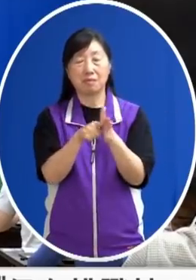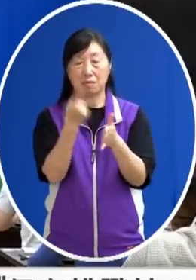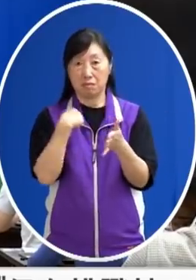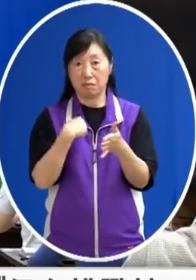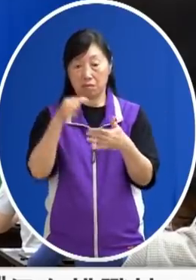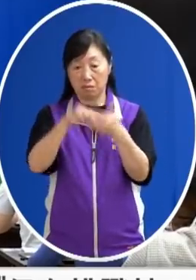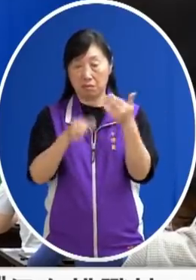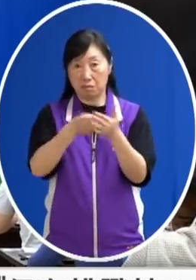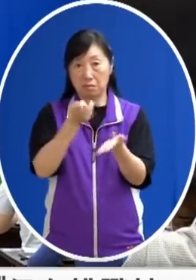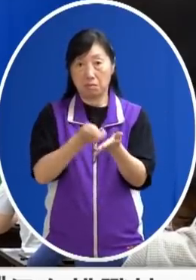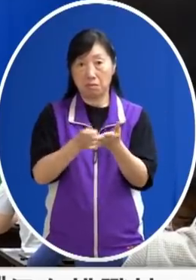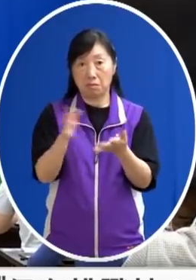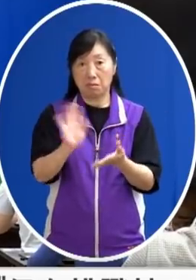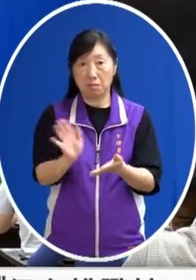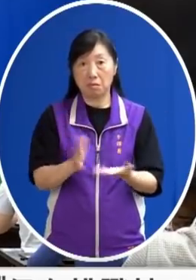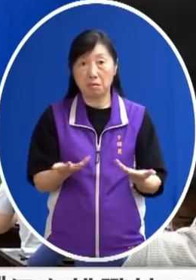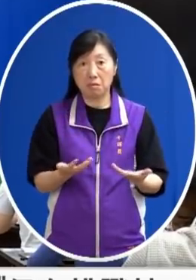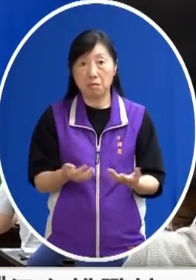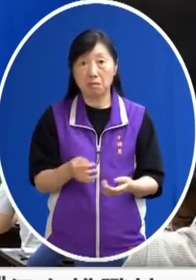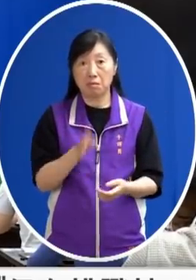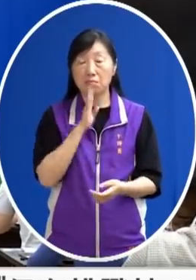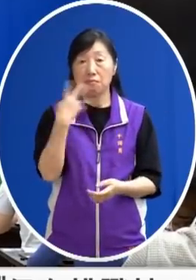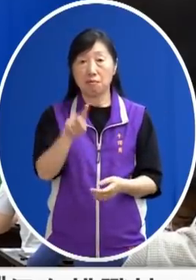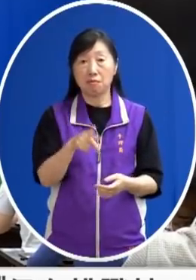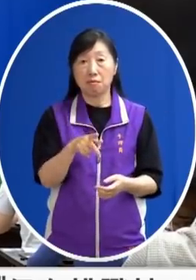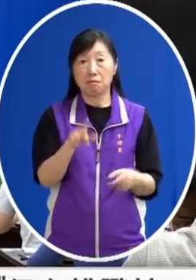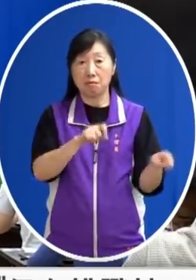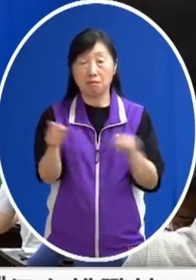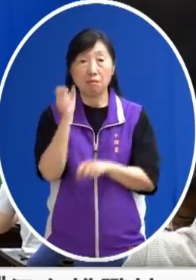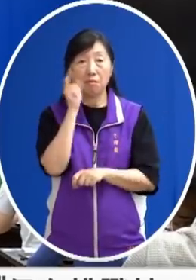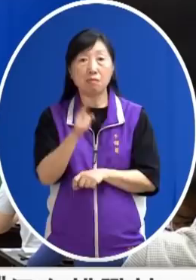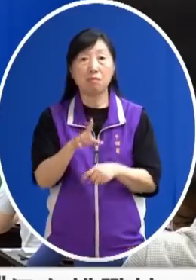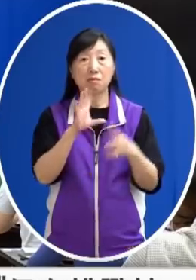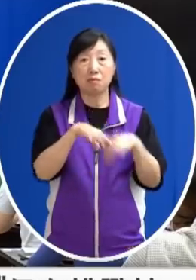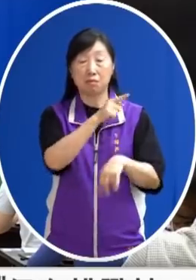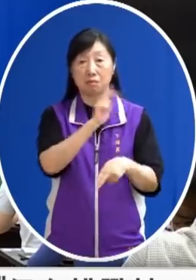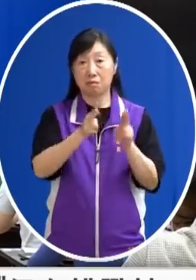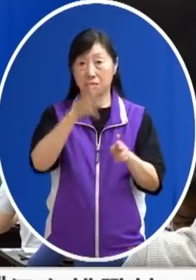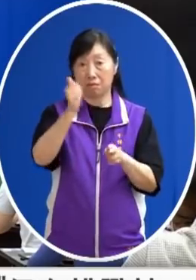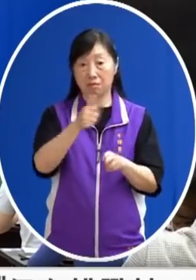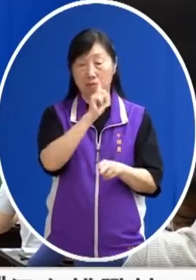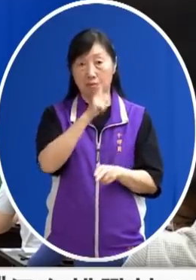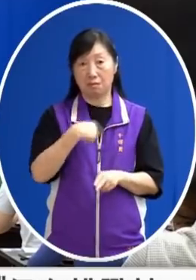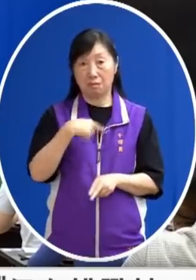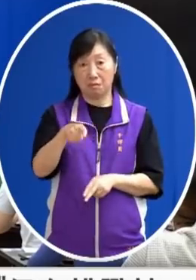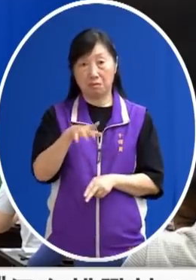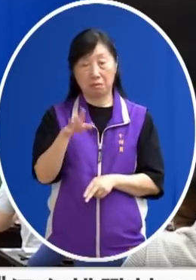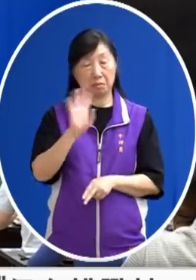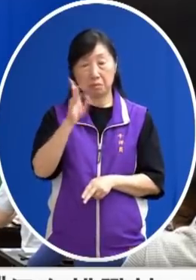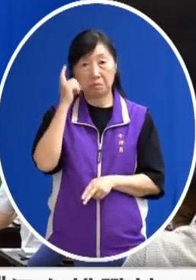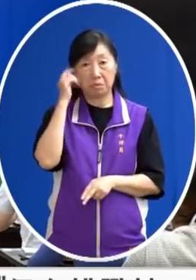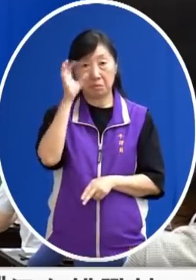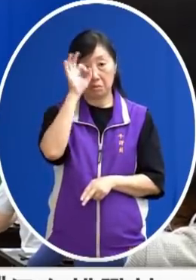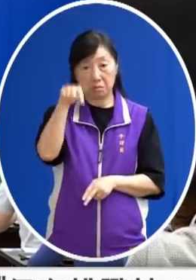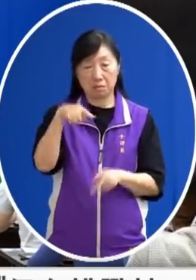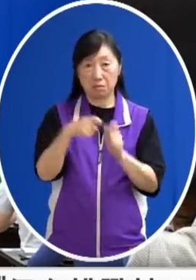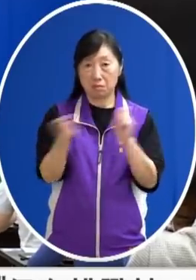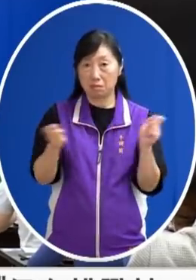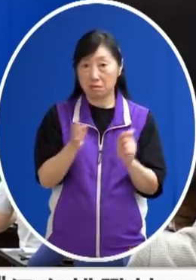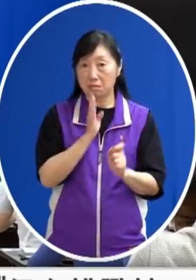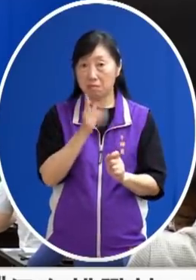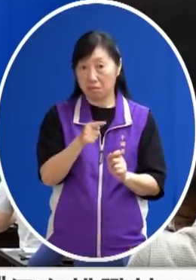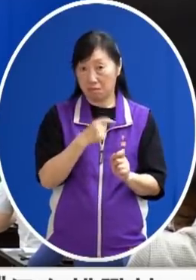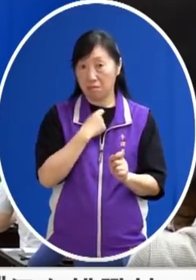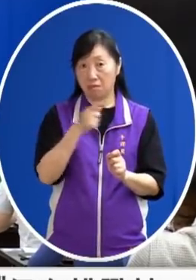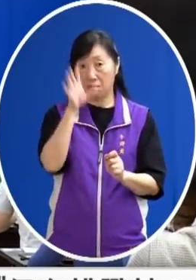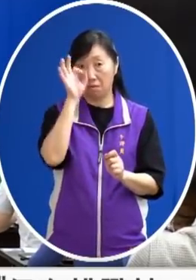立委说是不是在一个月？陈时中那个指挥官说我不想看那么久。那您还有提到说看遵守的规范的情况，